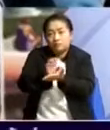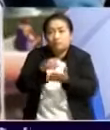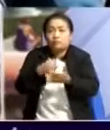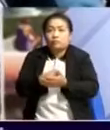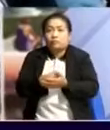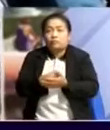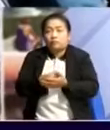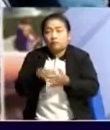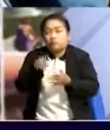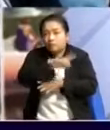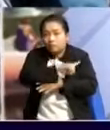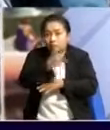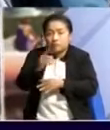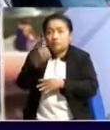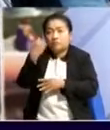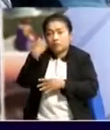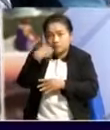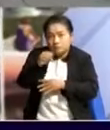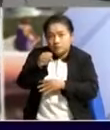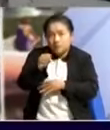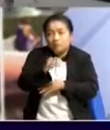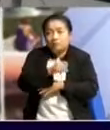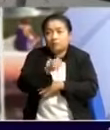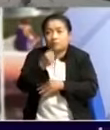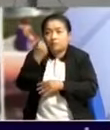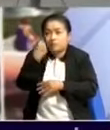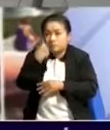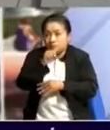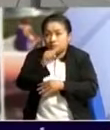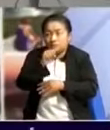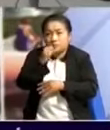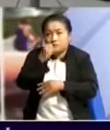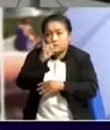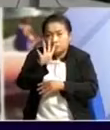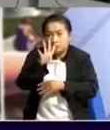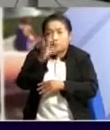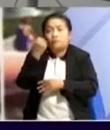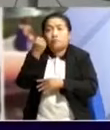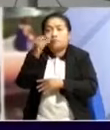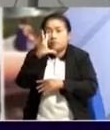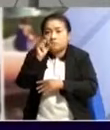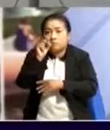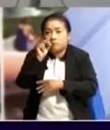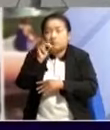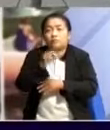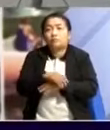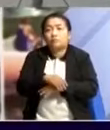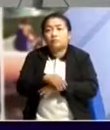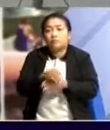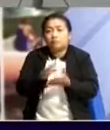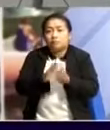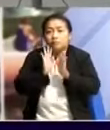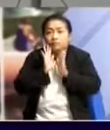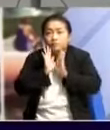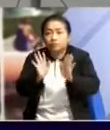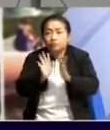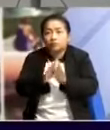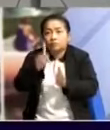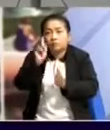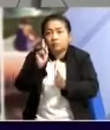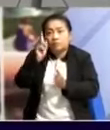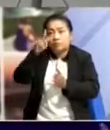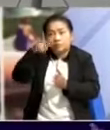วันราย20วันราย30วันออม 1,000 รับ 1,150 บาทออม 10,000 รับ